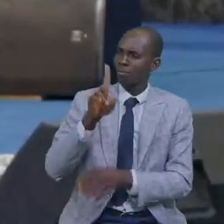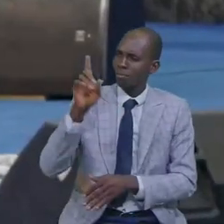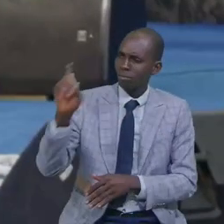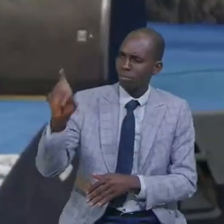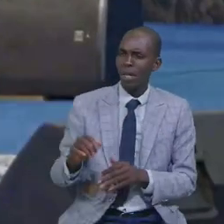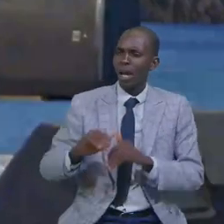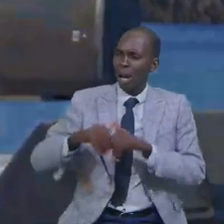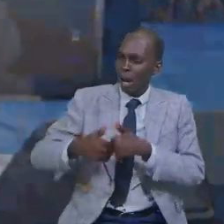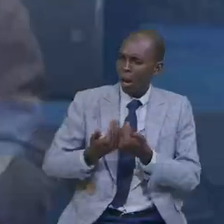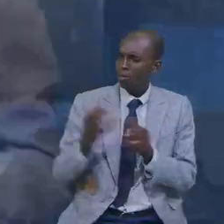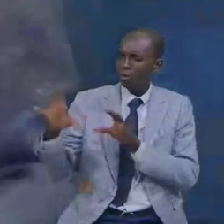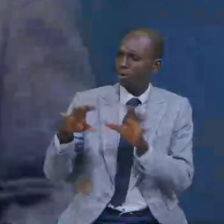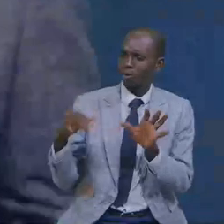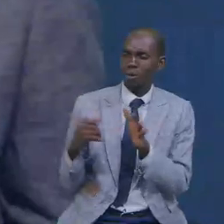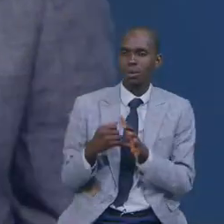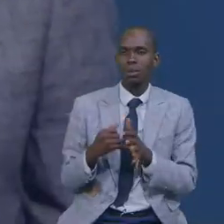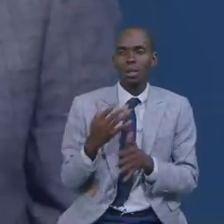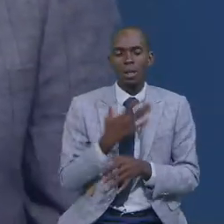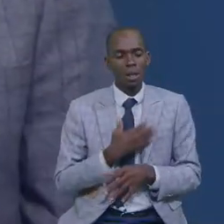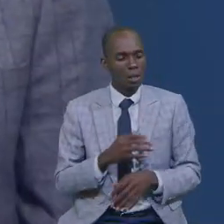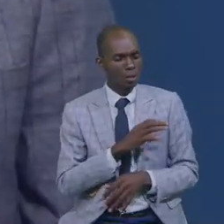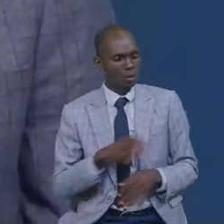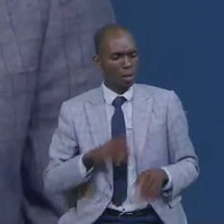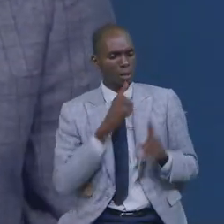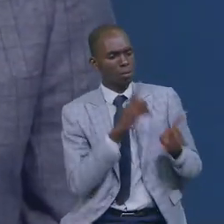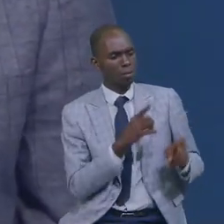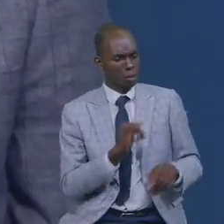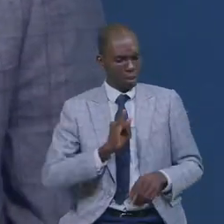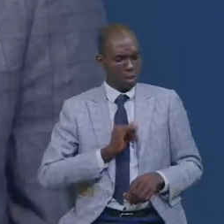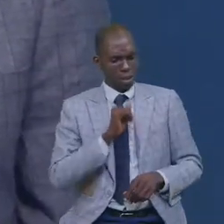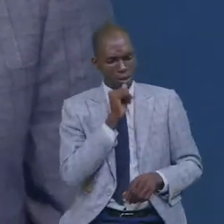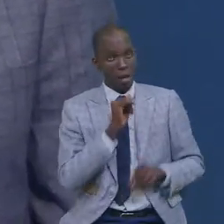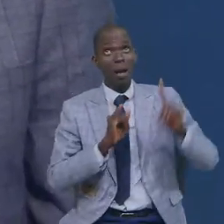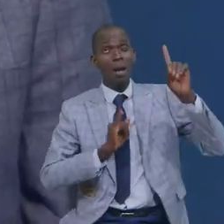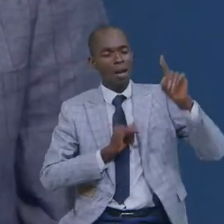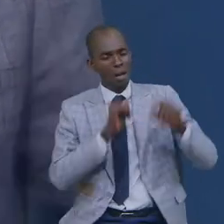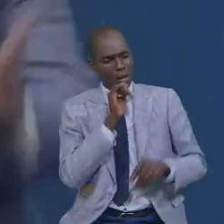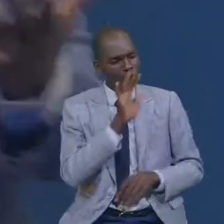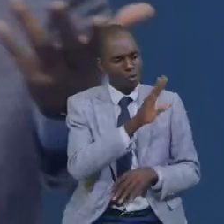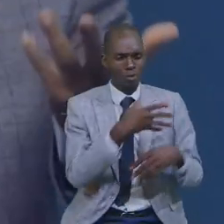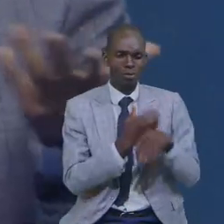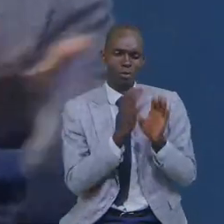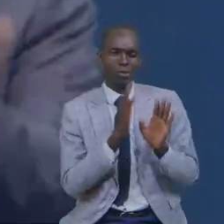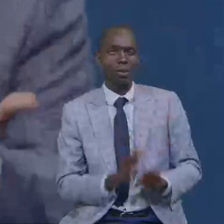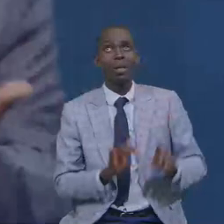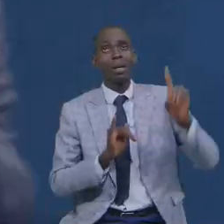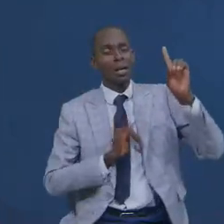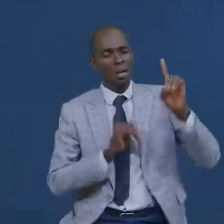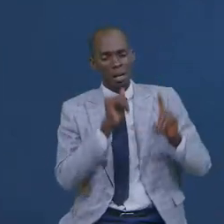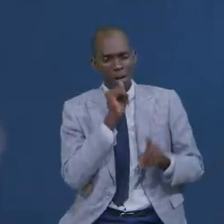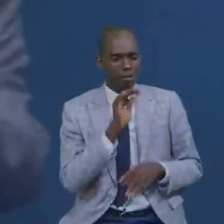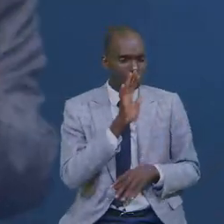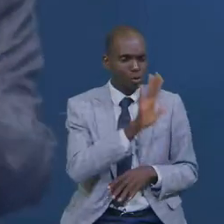demandes comment ça tu as pu faire aider c'est moi le créateur c'est moi le libérateur